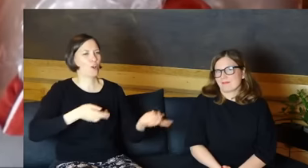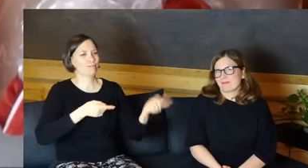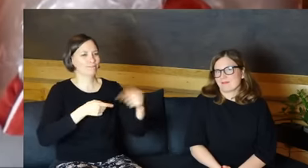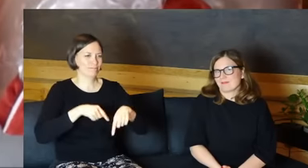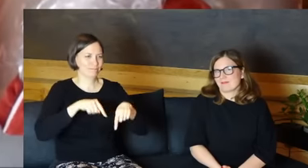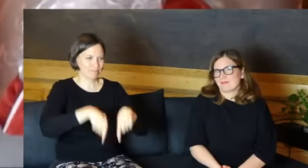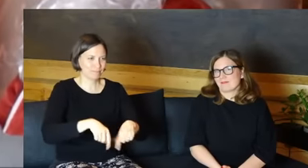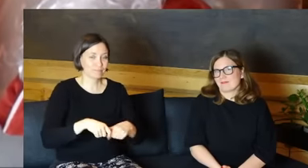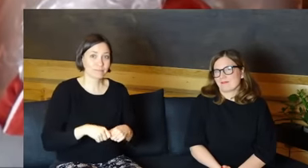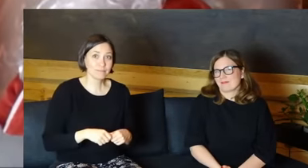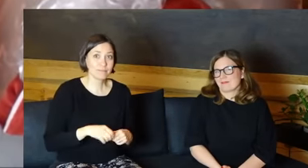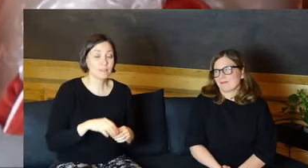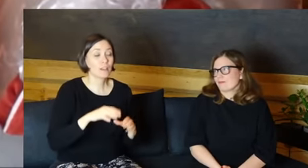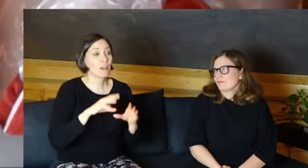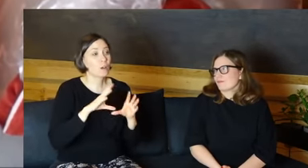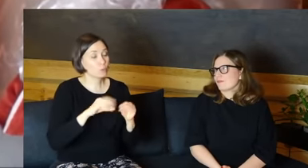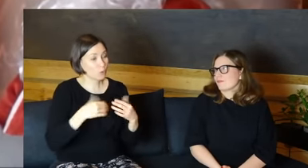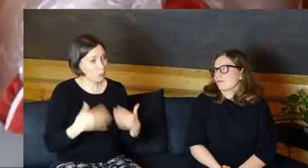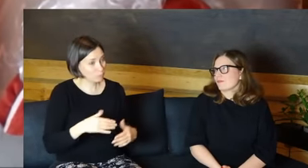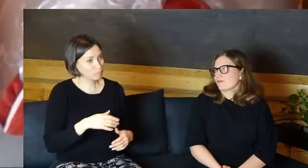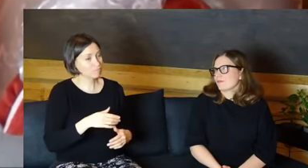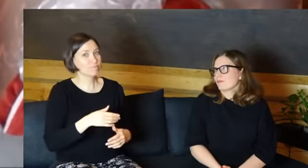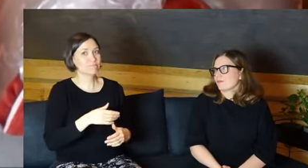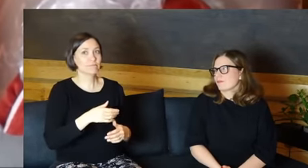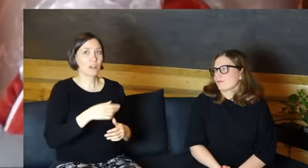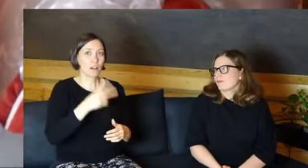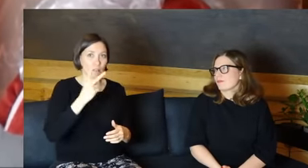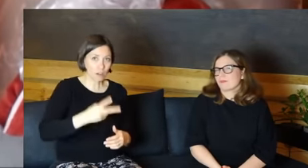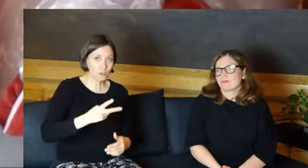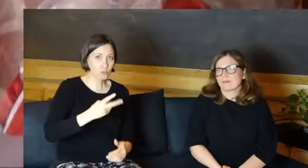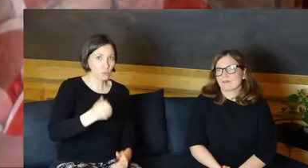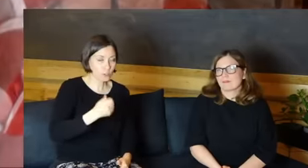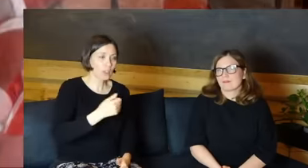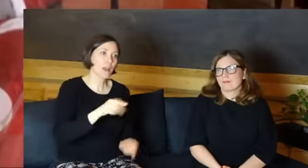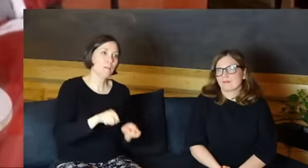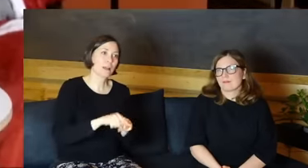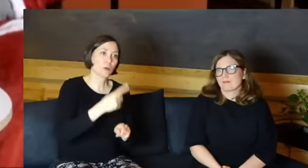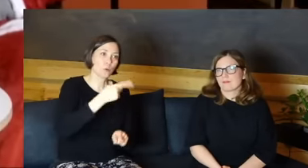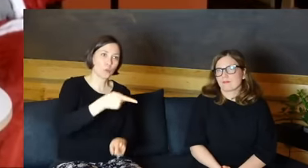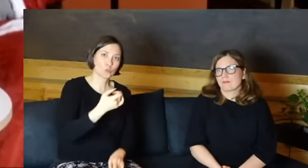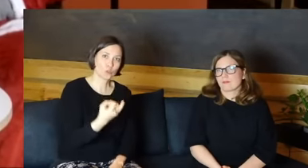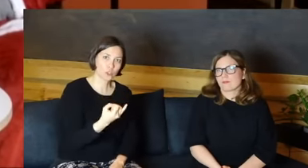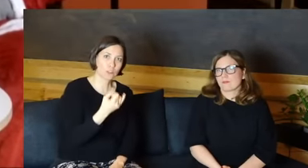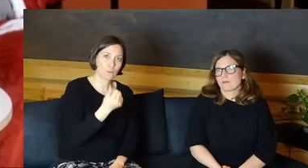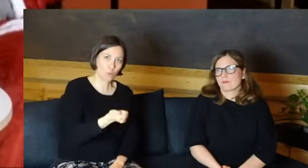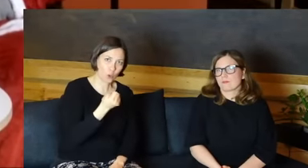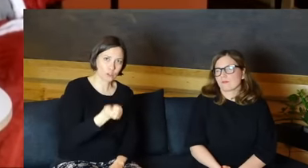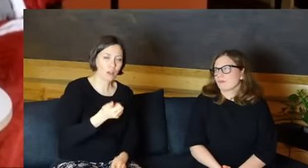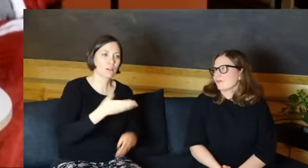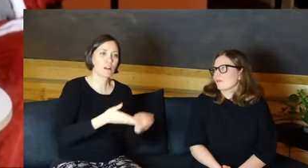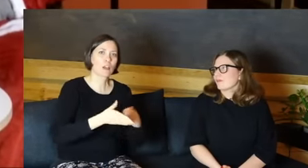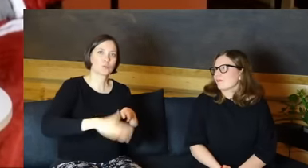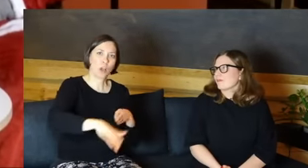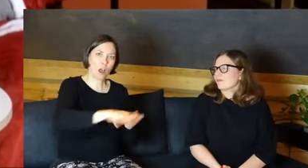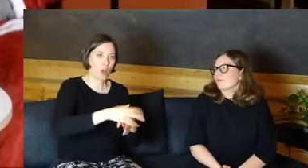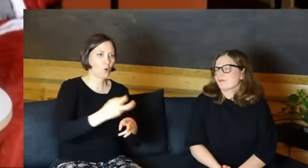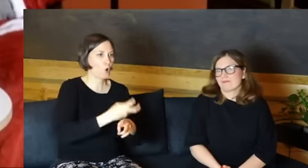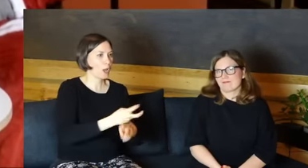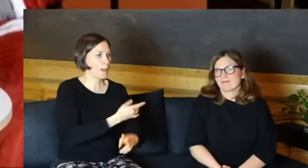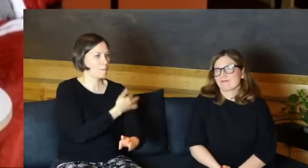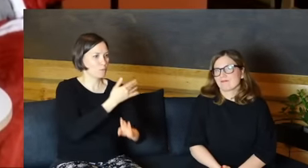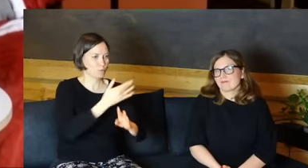eihän siinä voi kyllä se nöyräksi vettää. Pian 20 vuotta, 16 vuotta ainakin rakennusalan kokemusta ja sillä